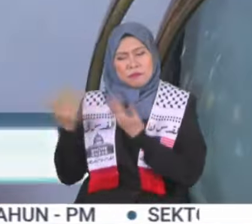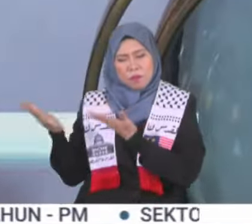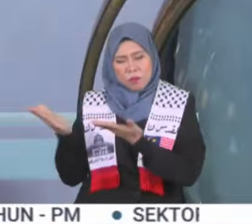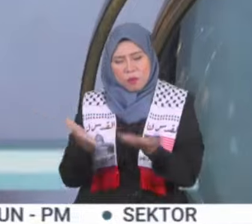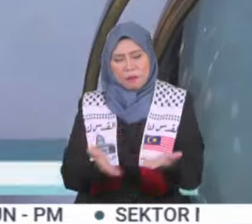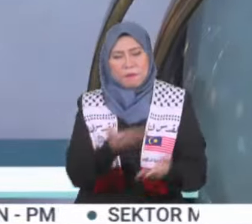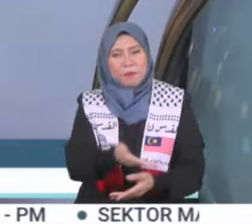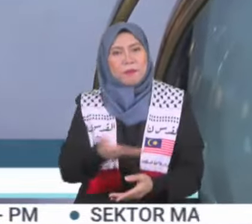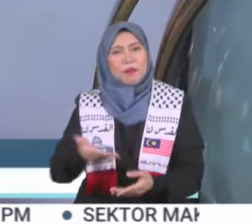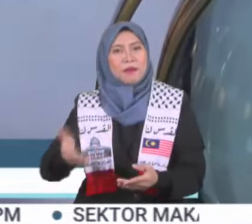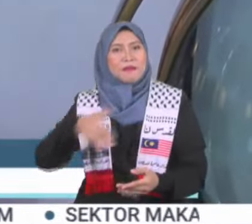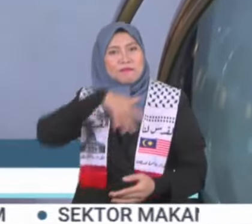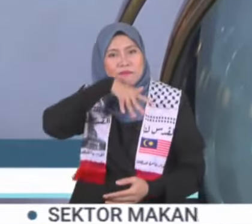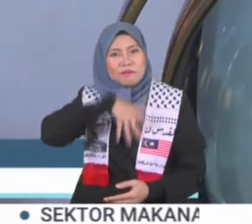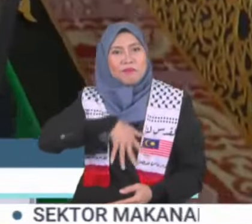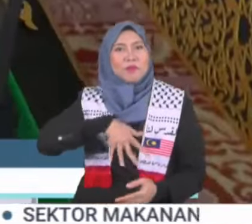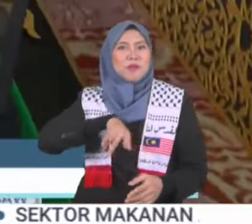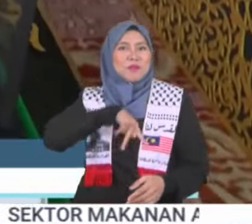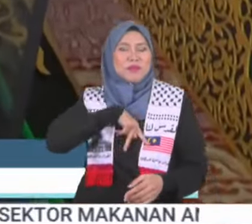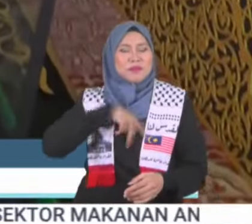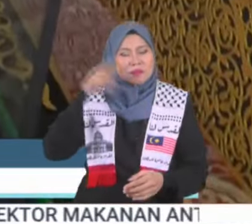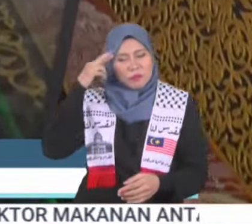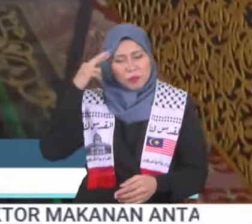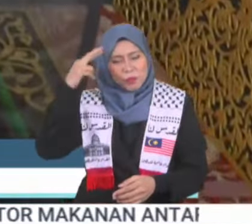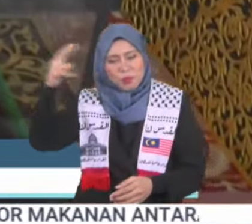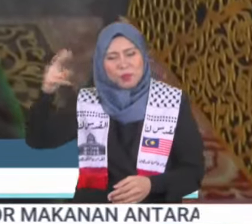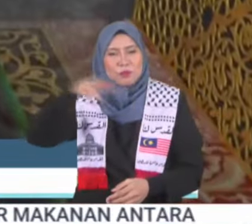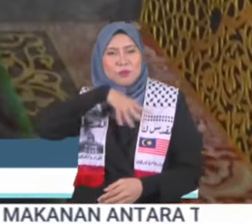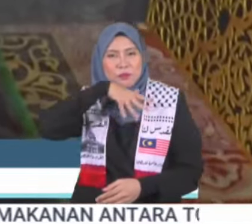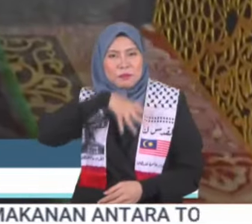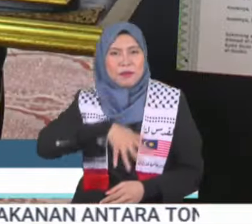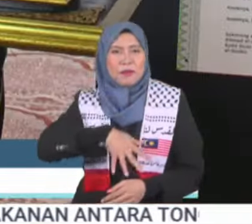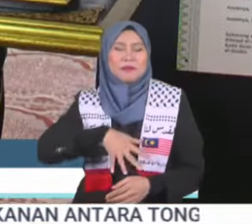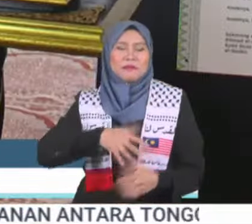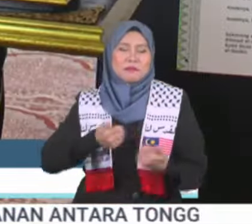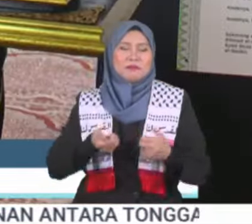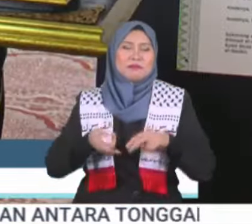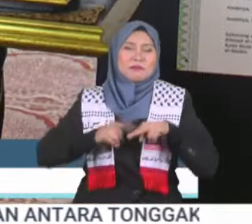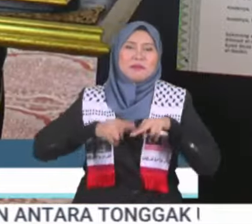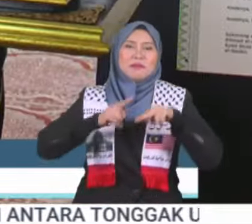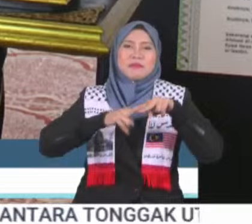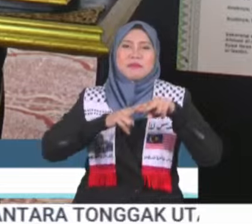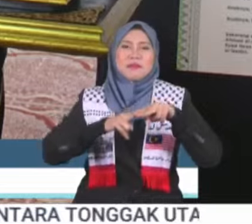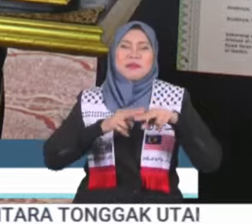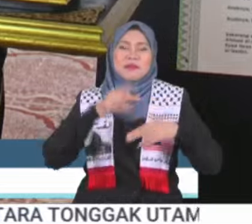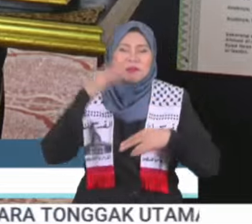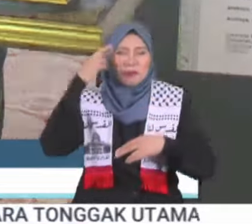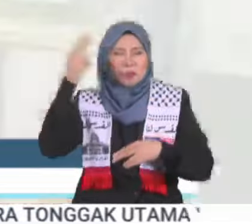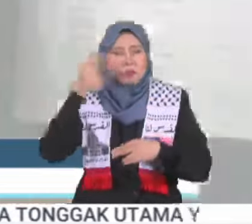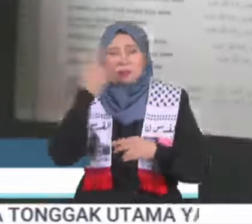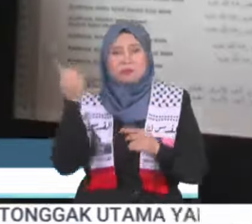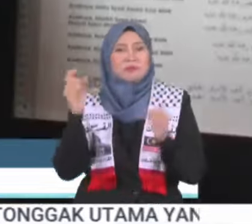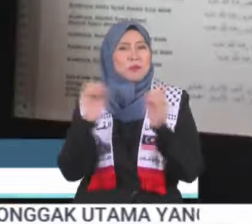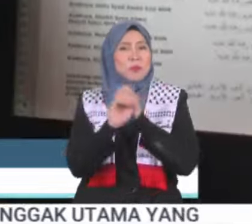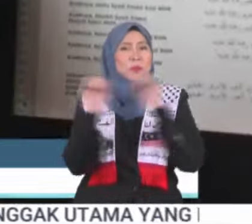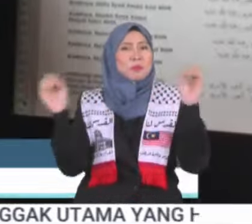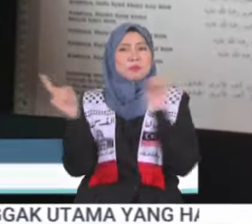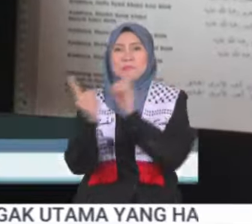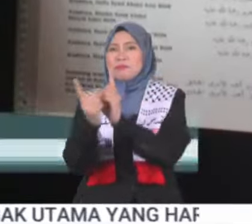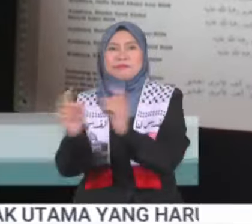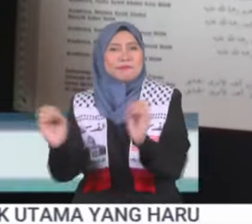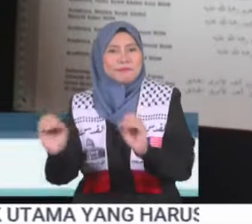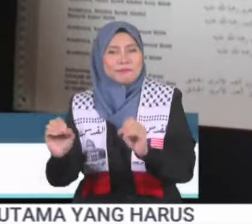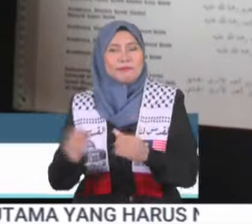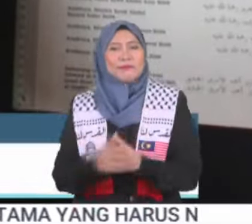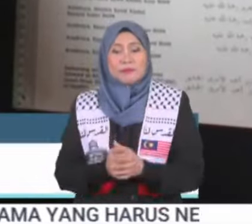Nabi. Saya rasa rindu kepada Nabi tu macam bertambah lah sebab kita pun tak jumpa dia kan. Saya pameran ni